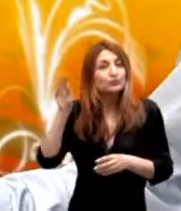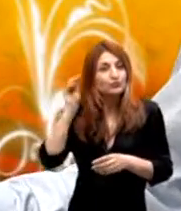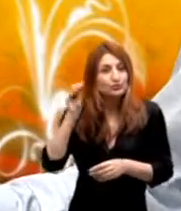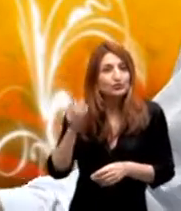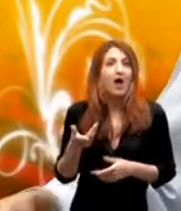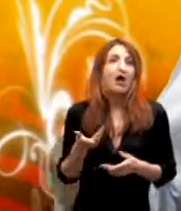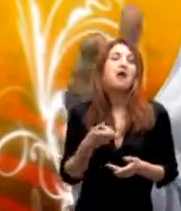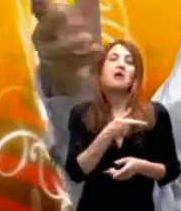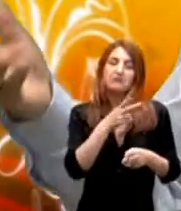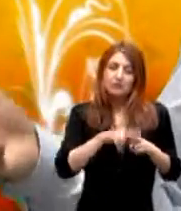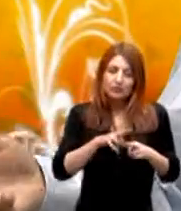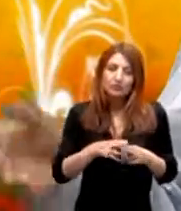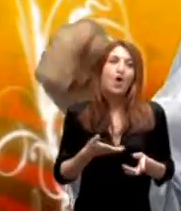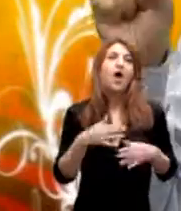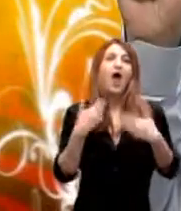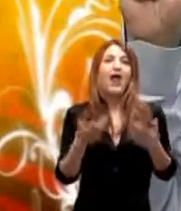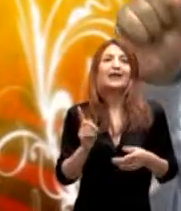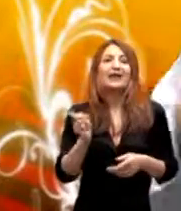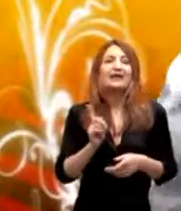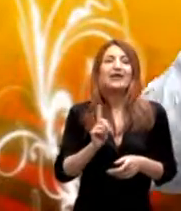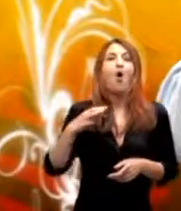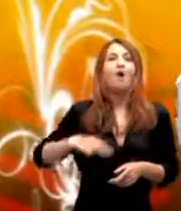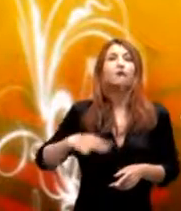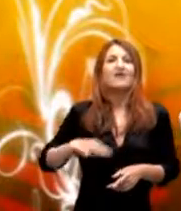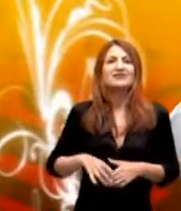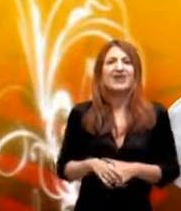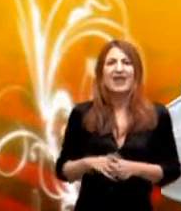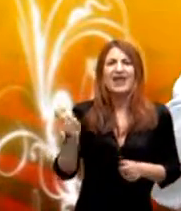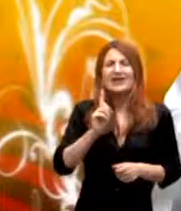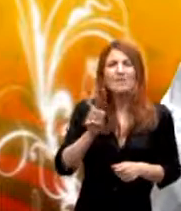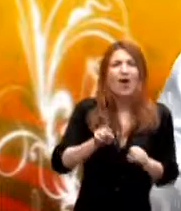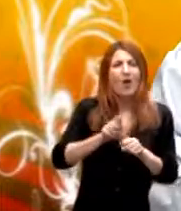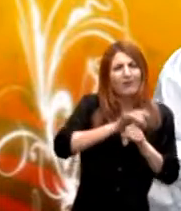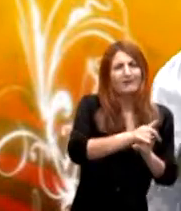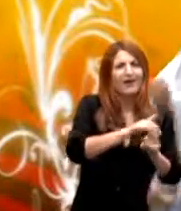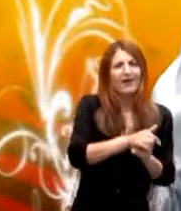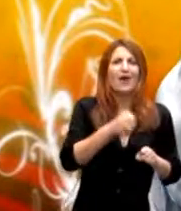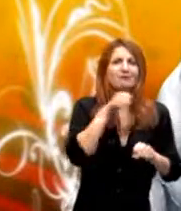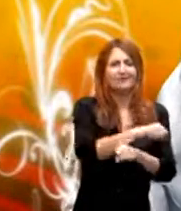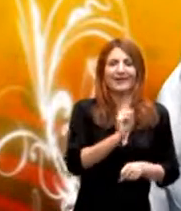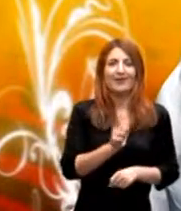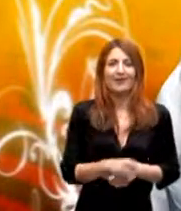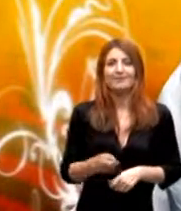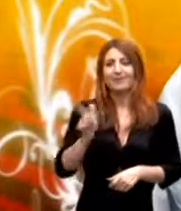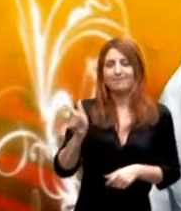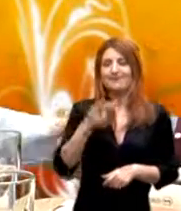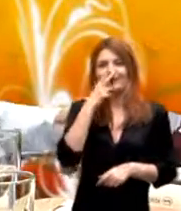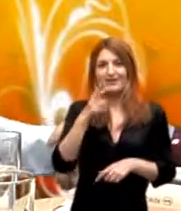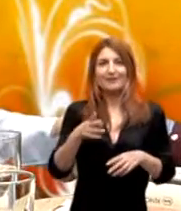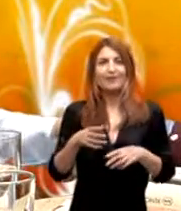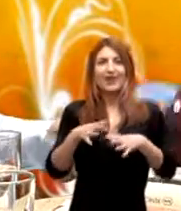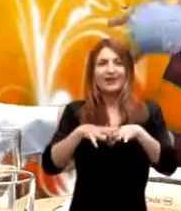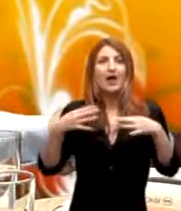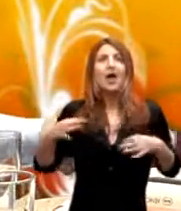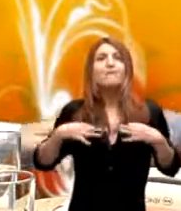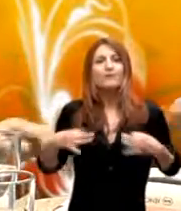a vjerojatno hoćete, onda, ali nije obaveza. Evo, nemojmo metati ljudima obaveze. Mi se vidimo na tribini, on je moderator. Pardon,